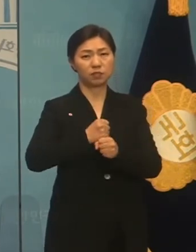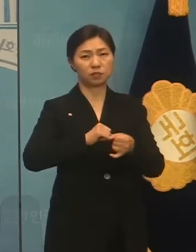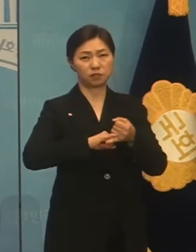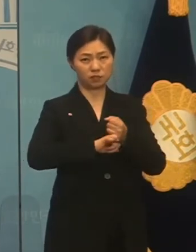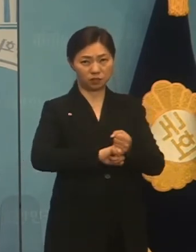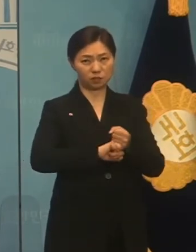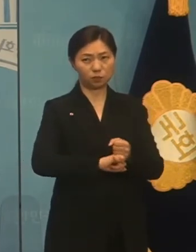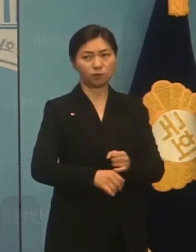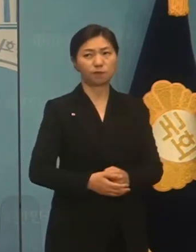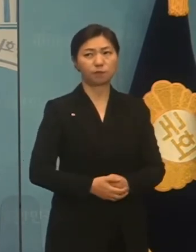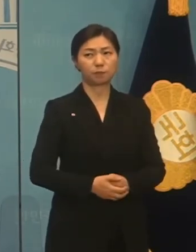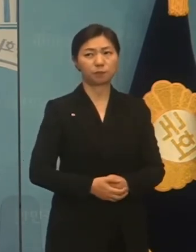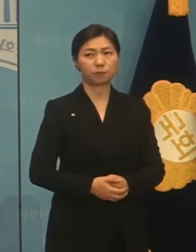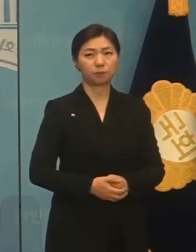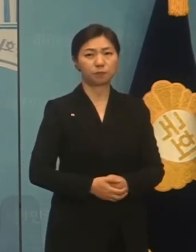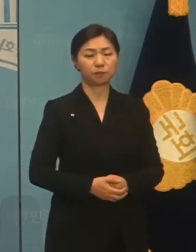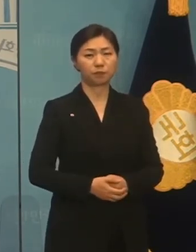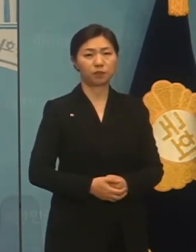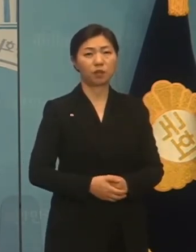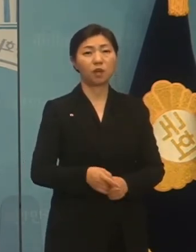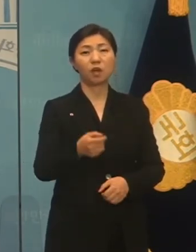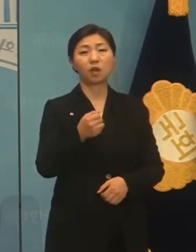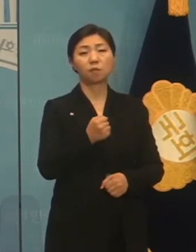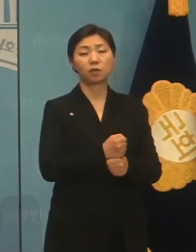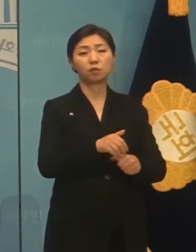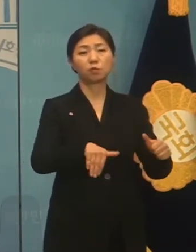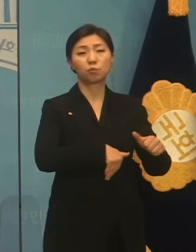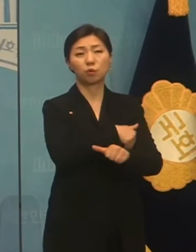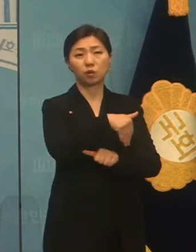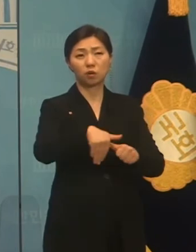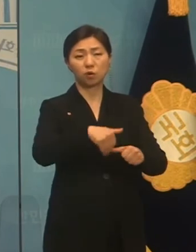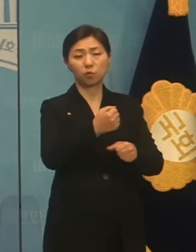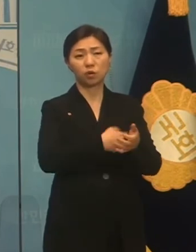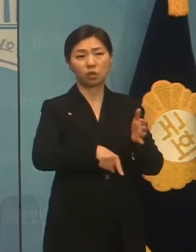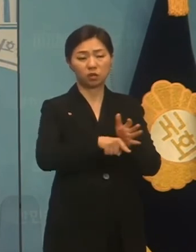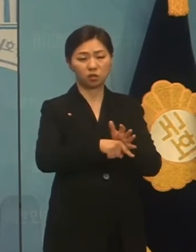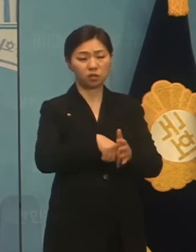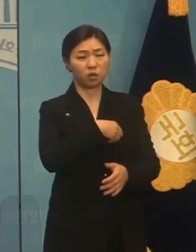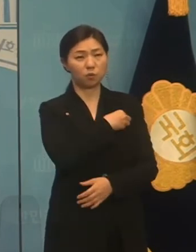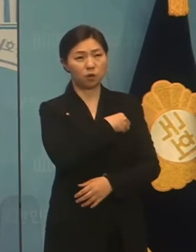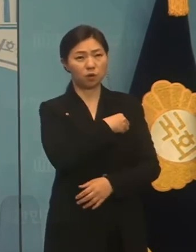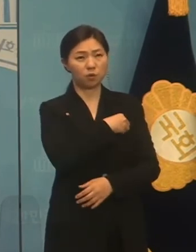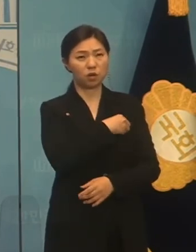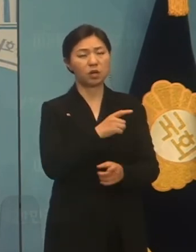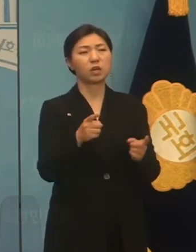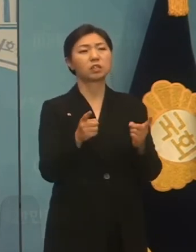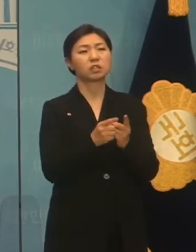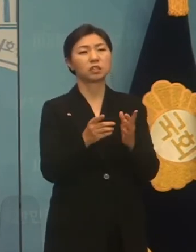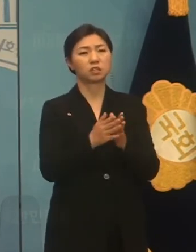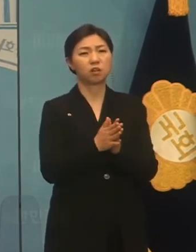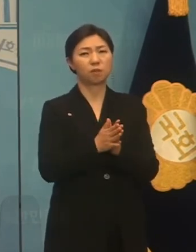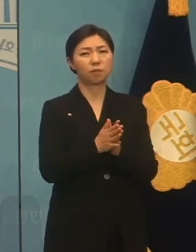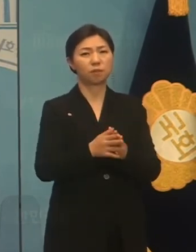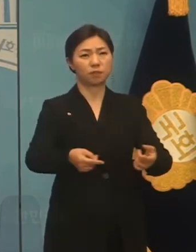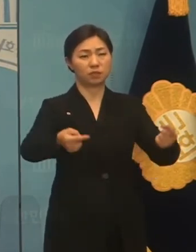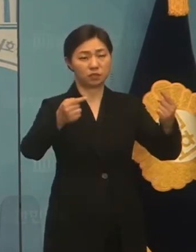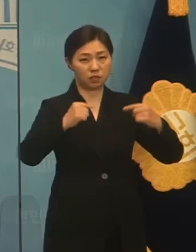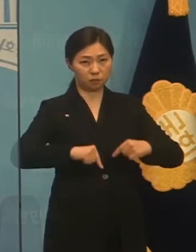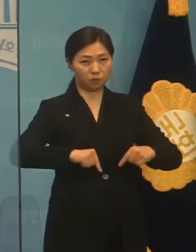위해서 각계각층의 우리 당원들이 직접 참여해서 당의 의사결정에